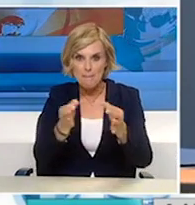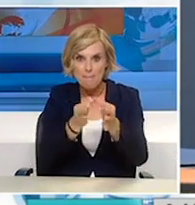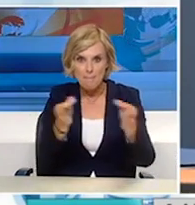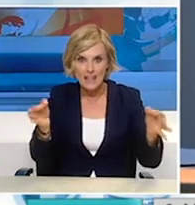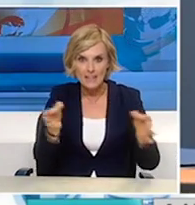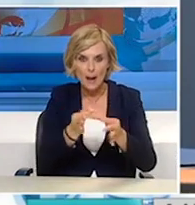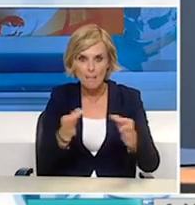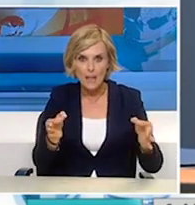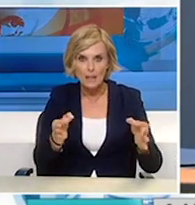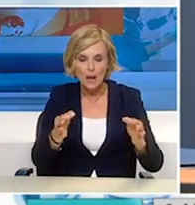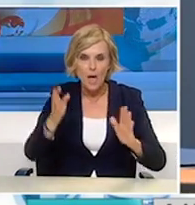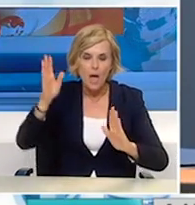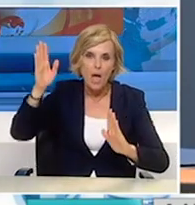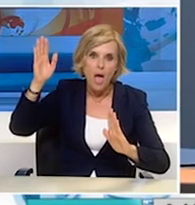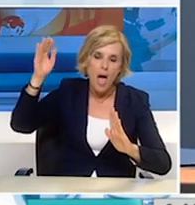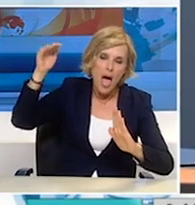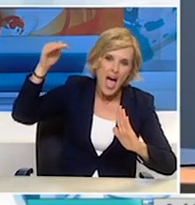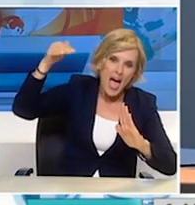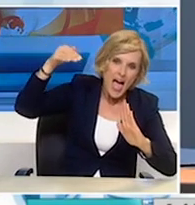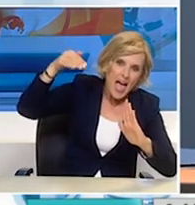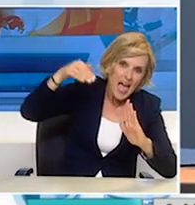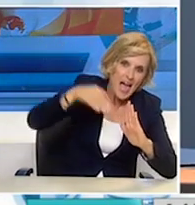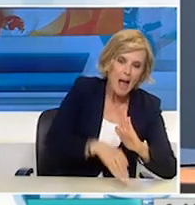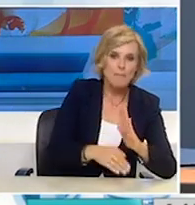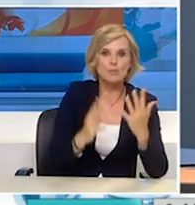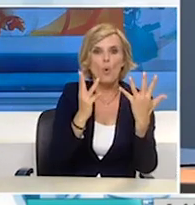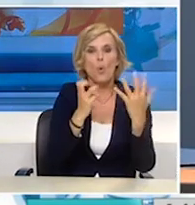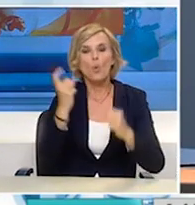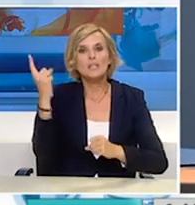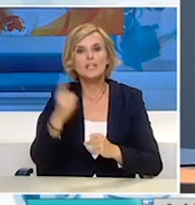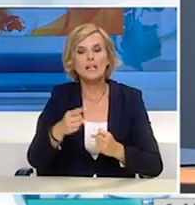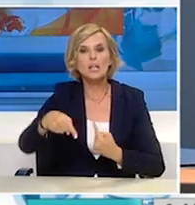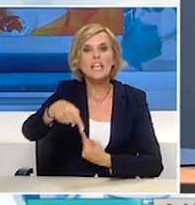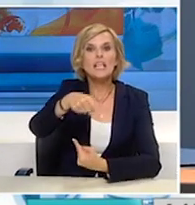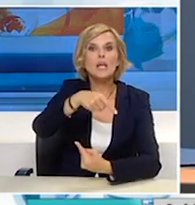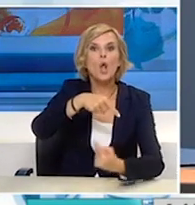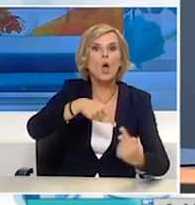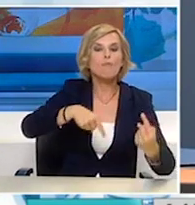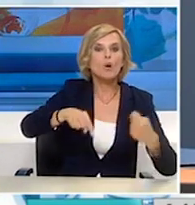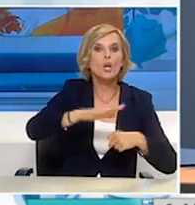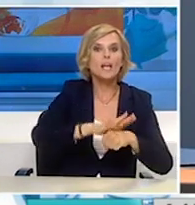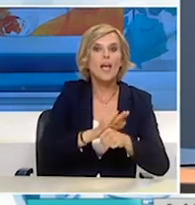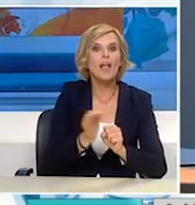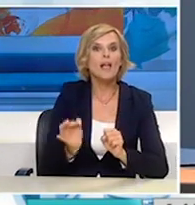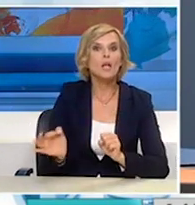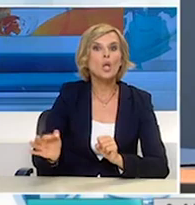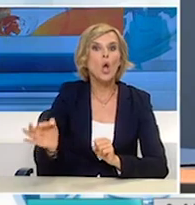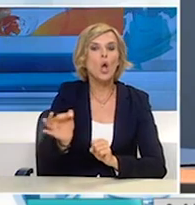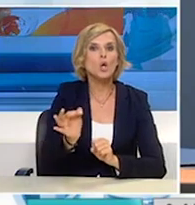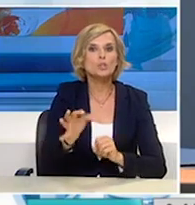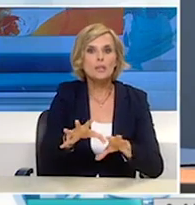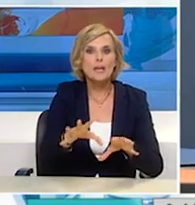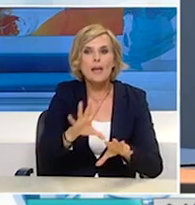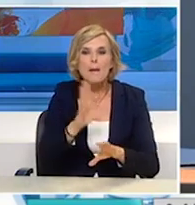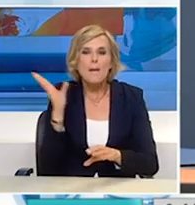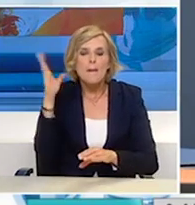το απαγορευτικό έπεσε κατά 80% περίπου η κυκλοφορία του ιού, που δείχνει ότι έτσι, όχι μόνο ότι ήταν αποτελεσματικά